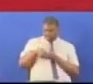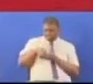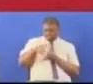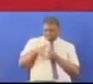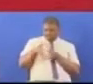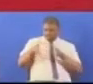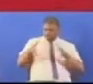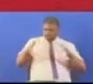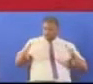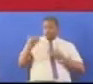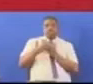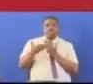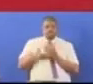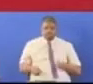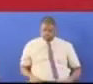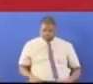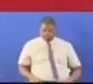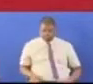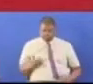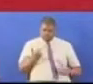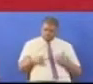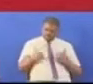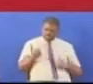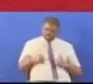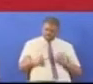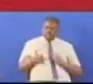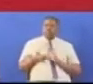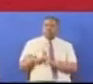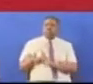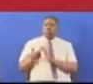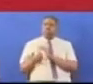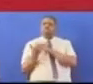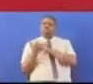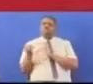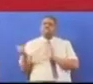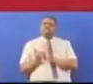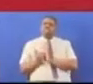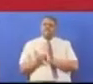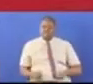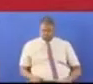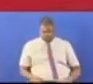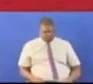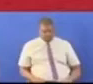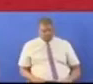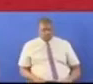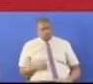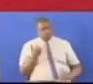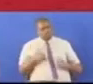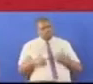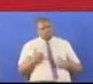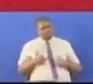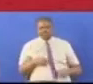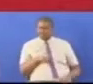hivyo ameonesha wasiwasi wake katika eneo la uwajibikaji kisheria, na amekuwa na wasiwasi